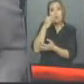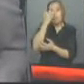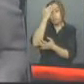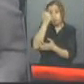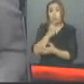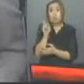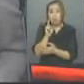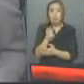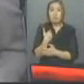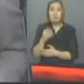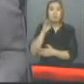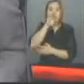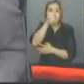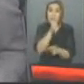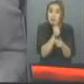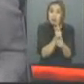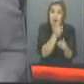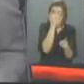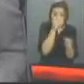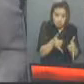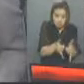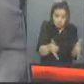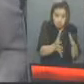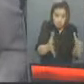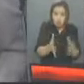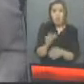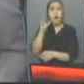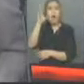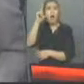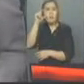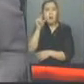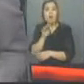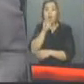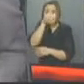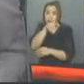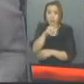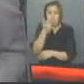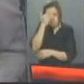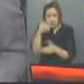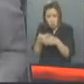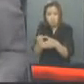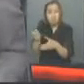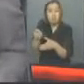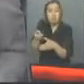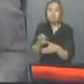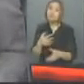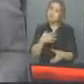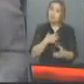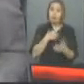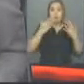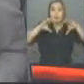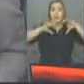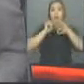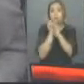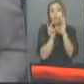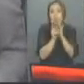ากช้างเลี้ยงมีเพิ่มขึ้นแต่ว่าจำนวนแม่ช้างเท่าเดิมจึงเสนอให้รัฐออกกฎหมายดูแลเรื่องช้างโดยตรงเพื่อเป็นการแก้ไขปัญหาอย่าง